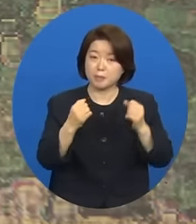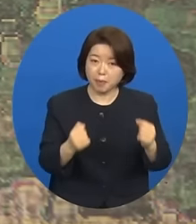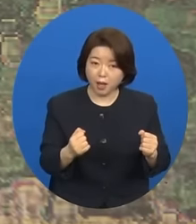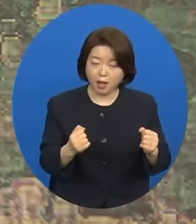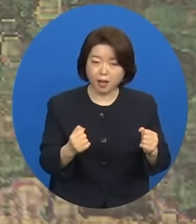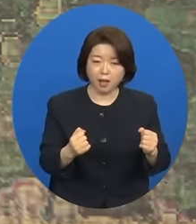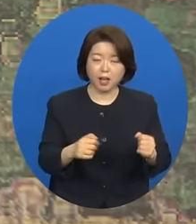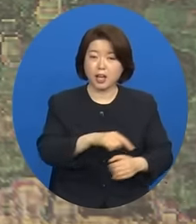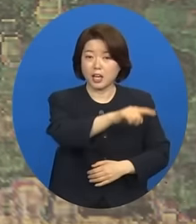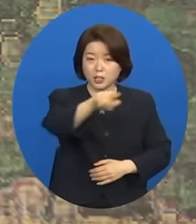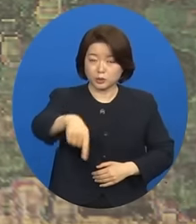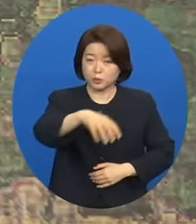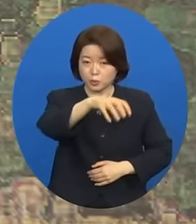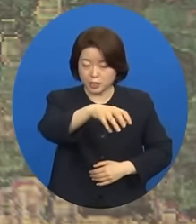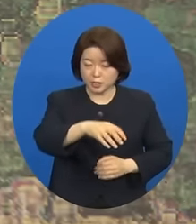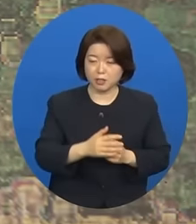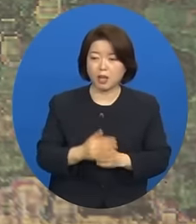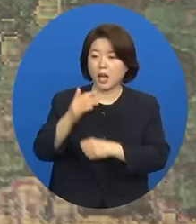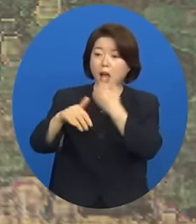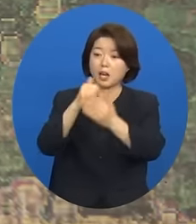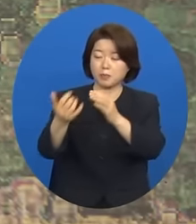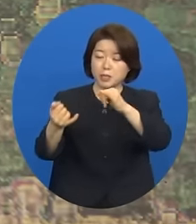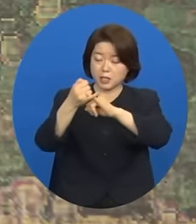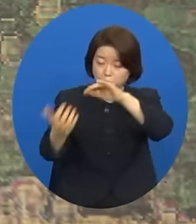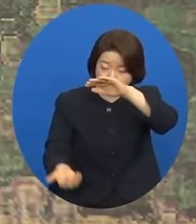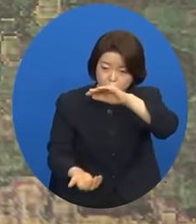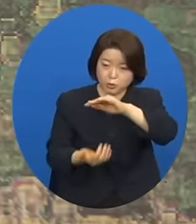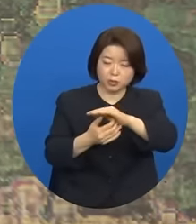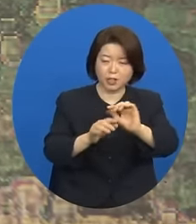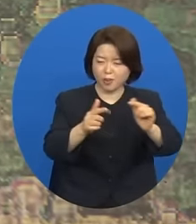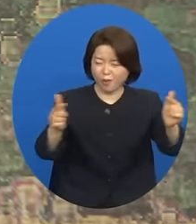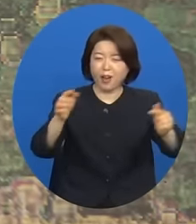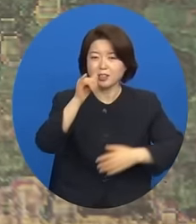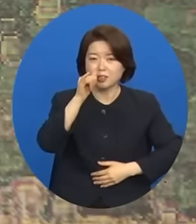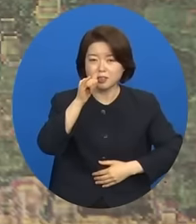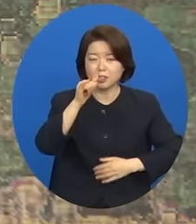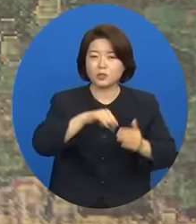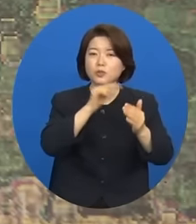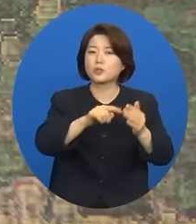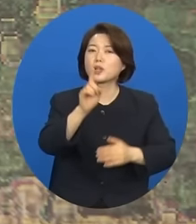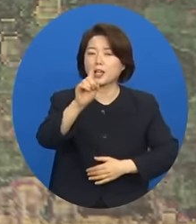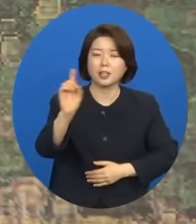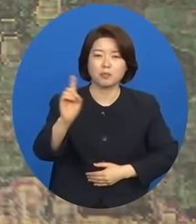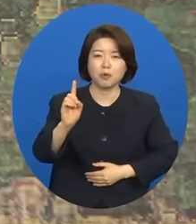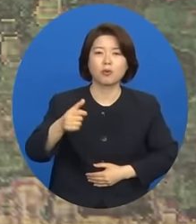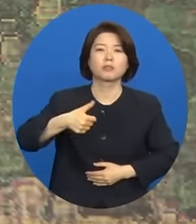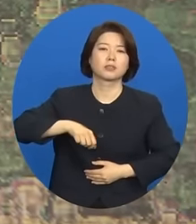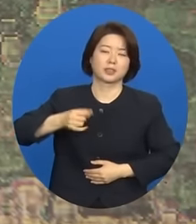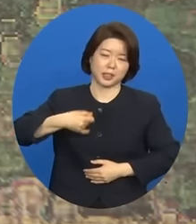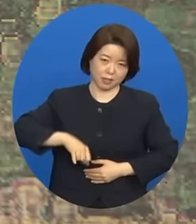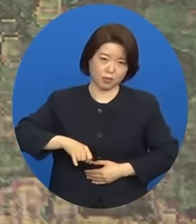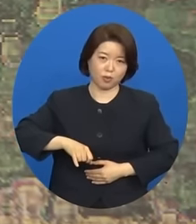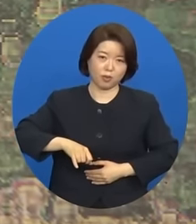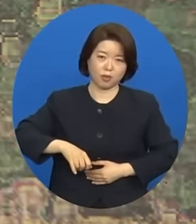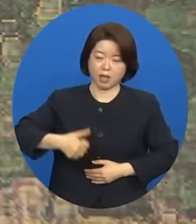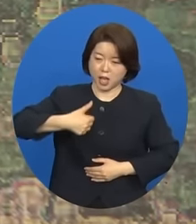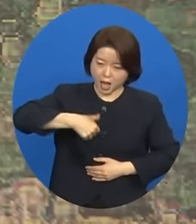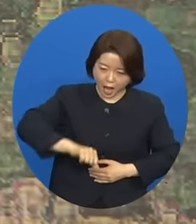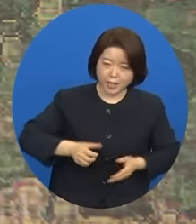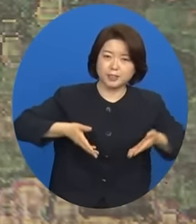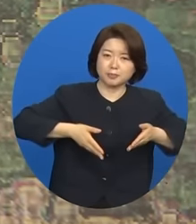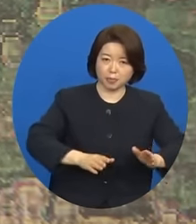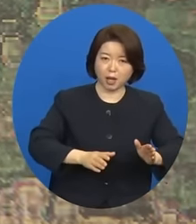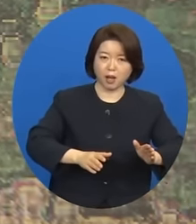아람에서 하나님이 약속을 이루신 것이 여러 가지가 있는데 그 중에 하나가 뭘까요? 자녀들입니다. 아들들을